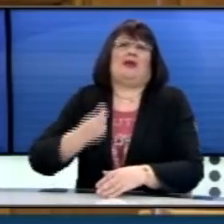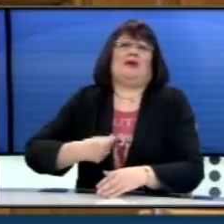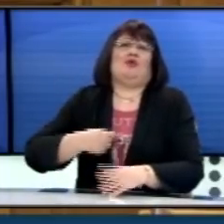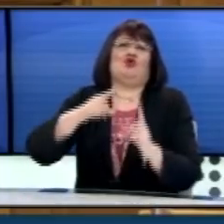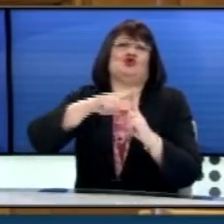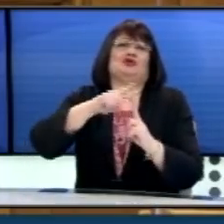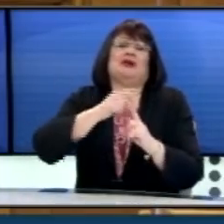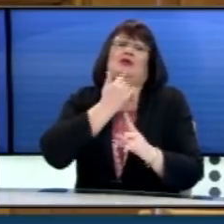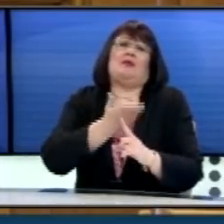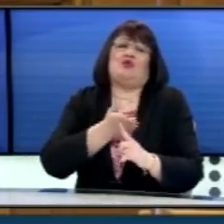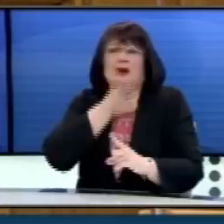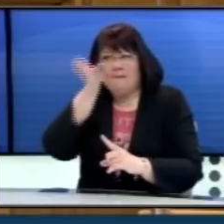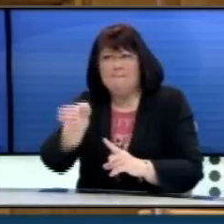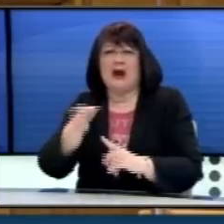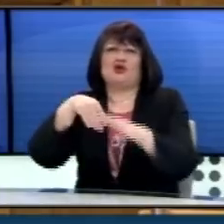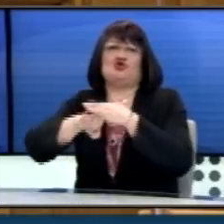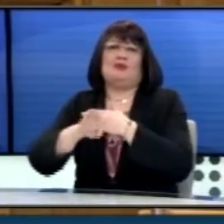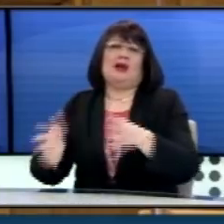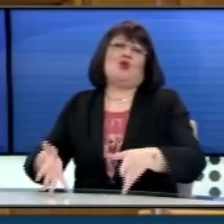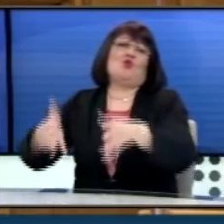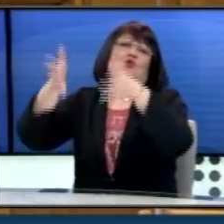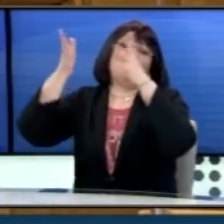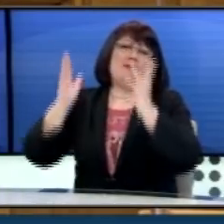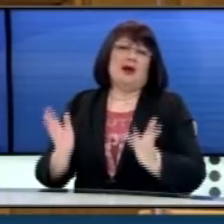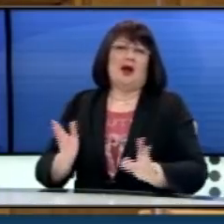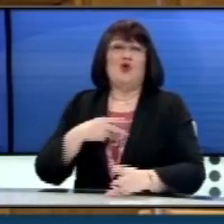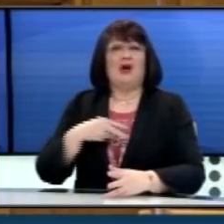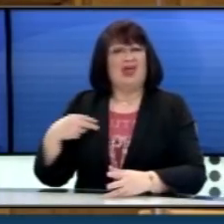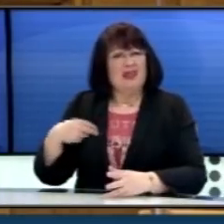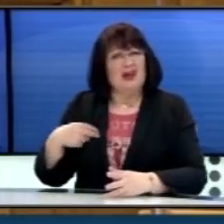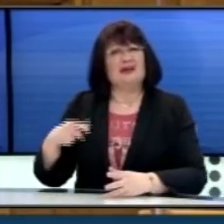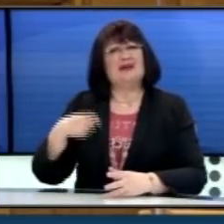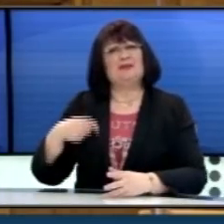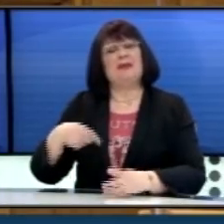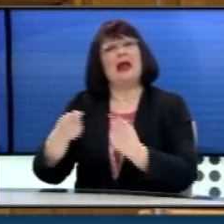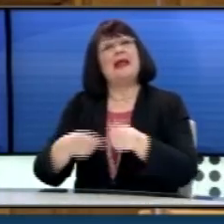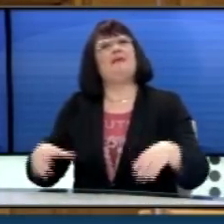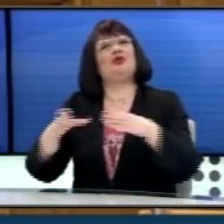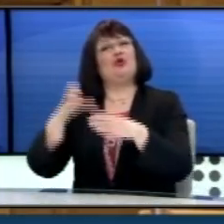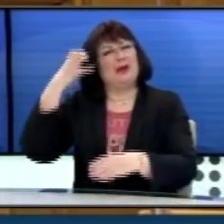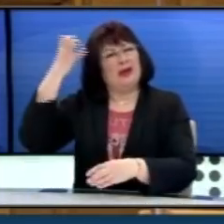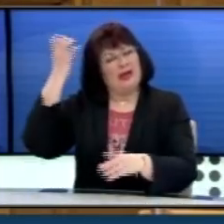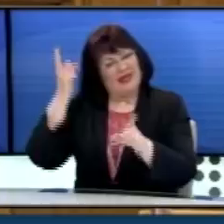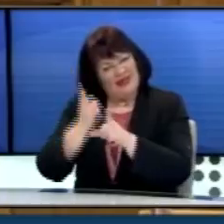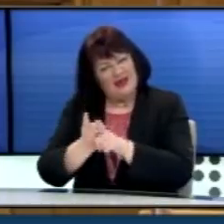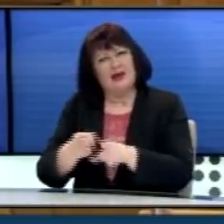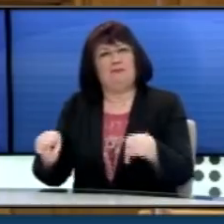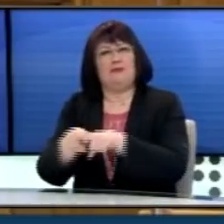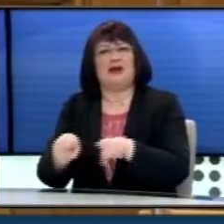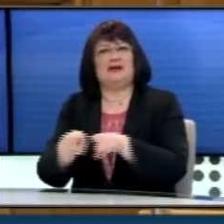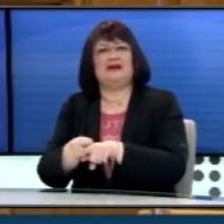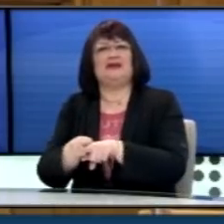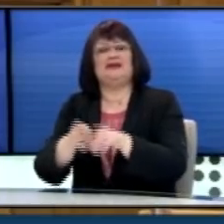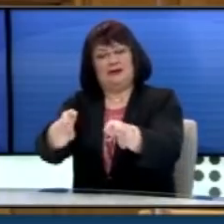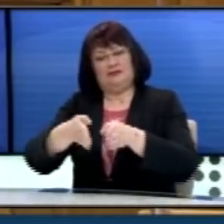προβλέπεται μαζικός έλεγχος. Εκεί που κατοικοεδρεύουν καθηγητές, μέλη της Επιτροπής Λοιμοξιολόγων, μαζί με υποδομές